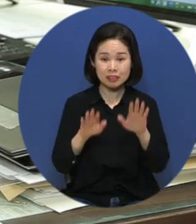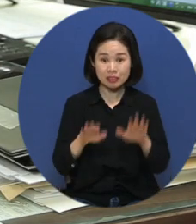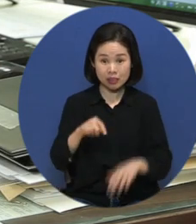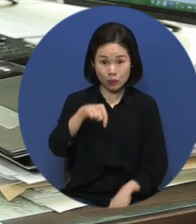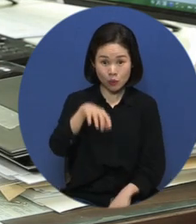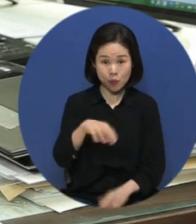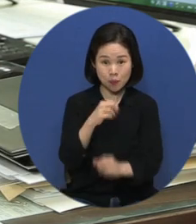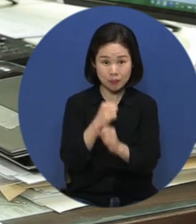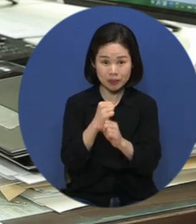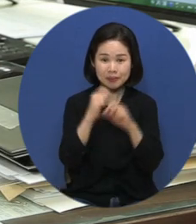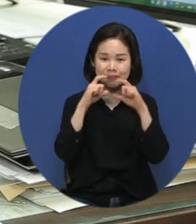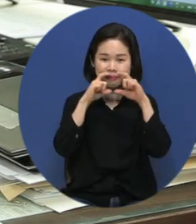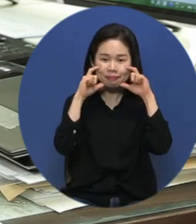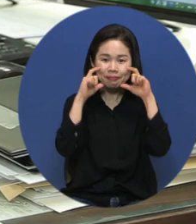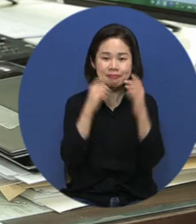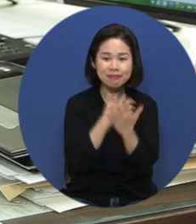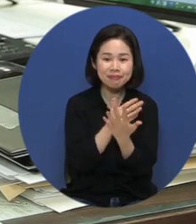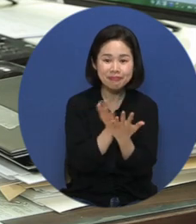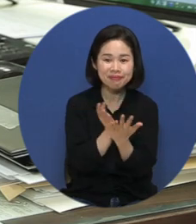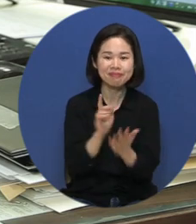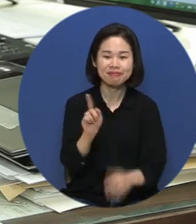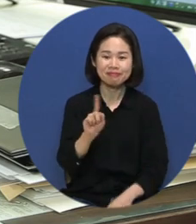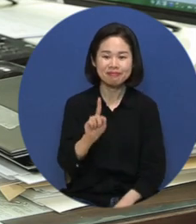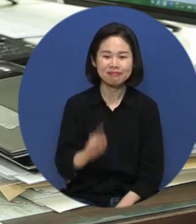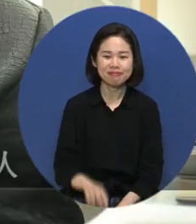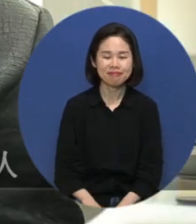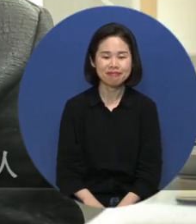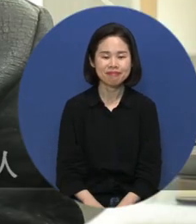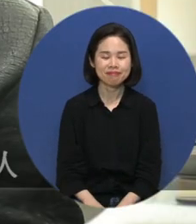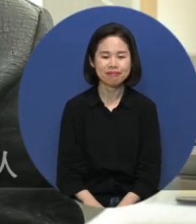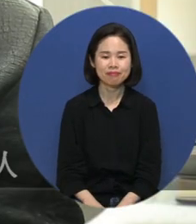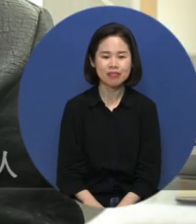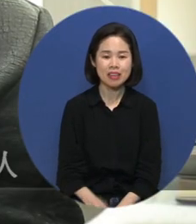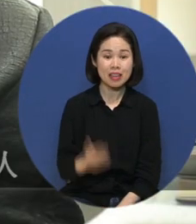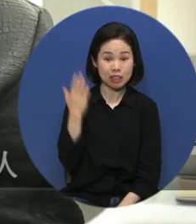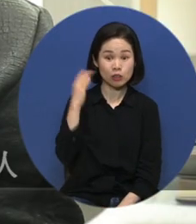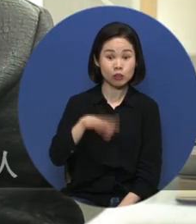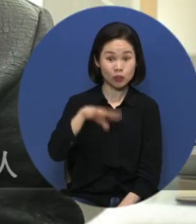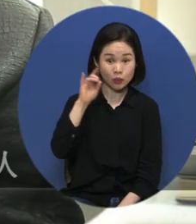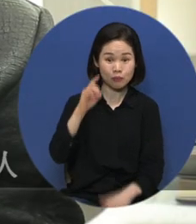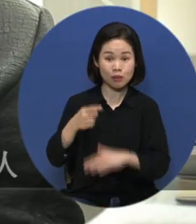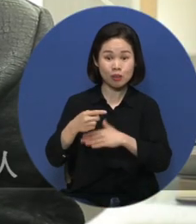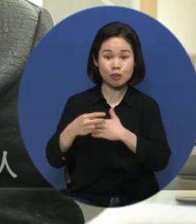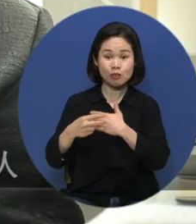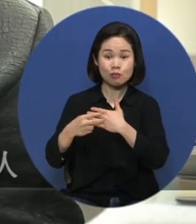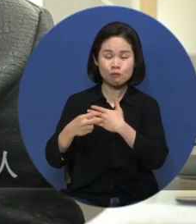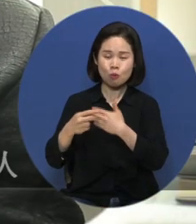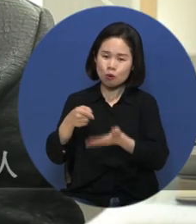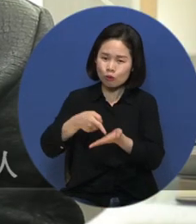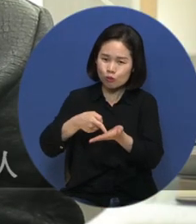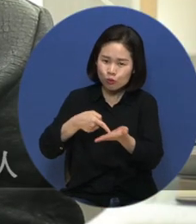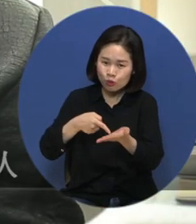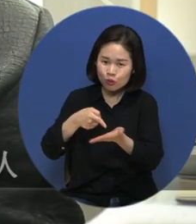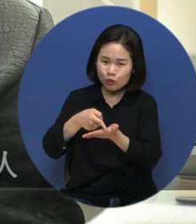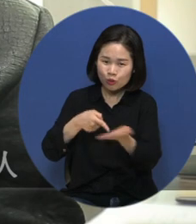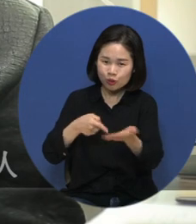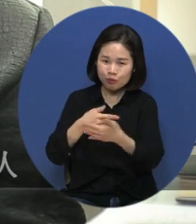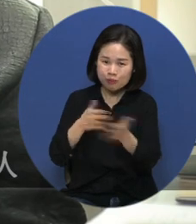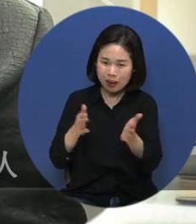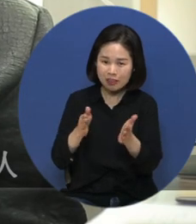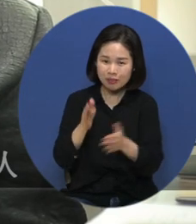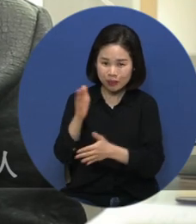이곳에서 만들어지고 있는 마스크의 종류는 어떤 것들이 있나요? 네, 초창기에는 이제 뭐 수술용 마스크도 만들고 이제